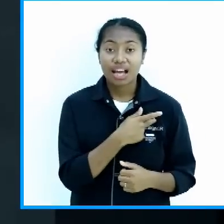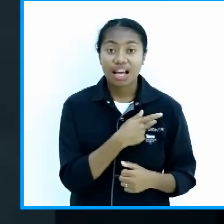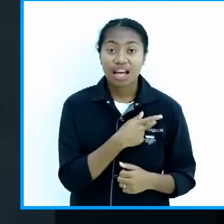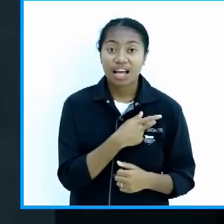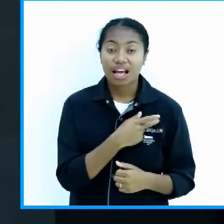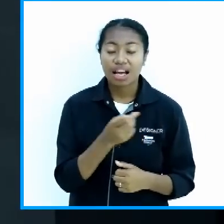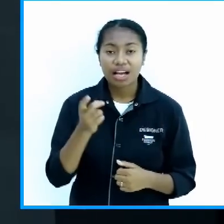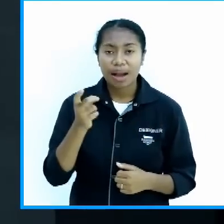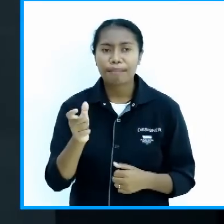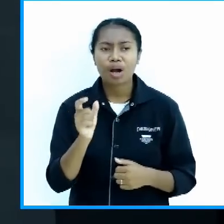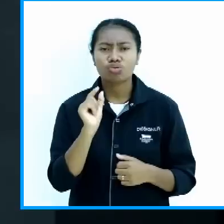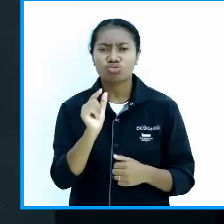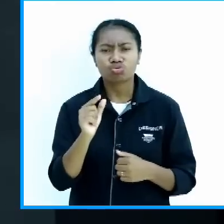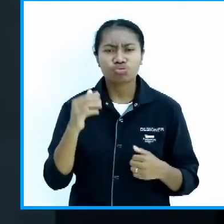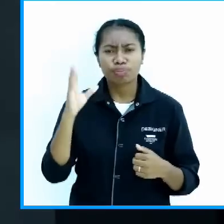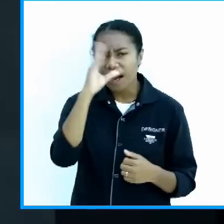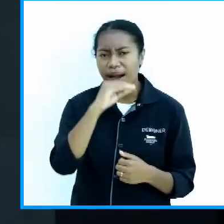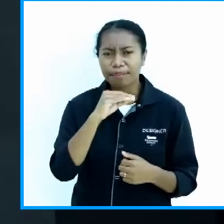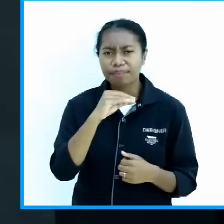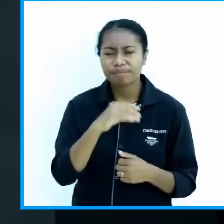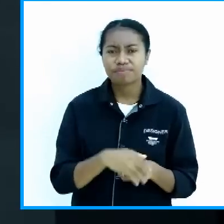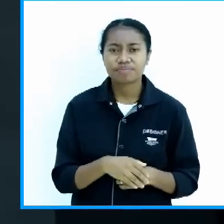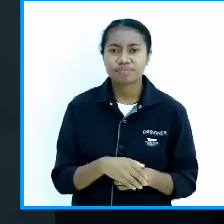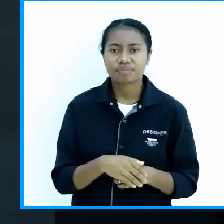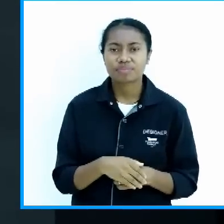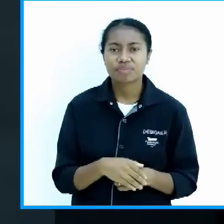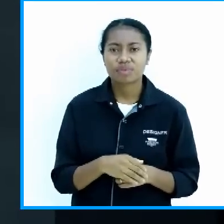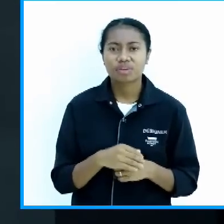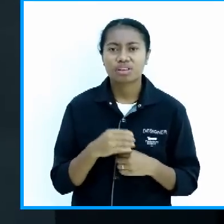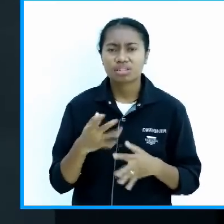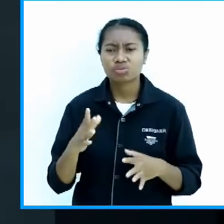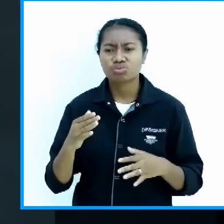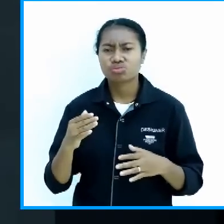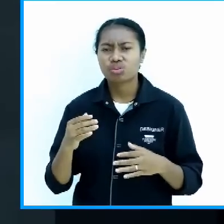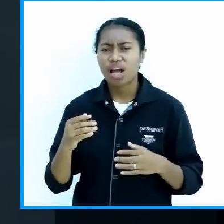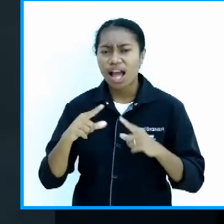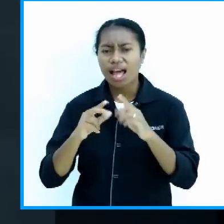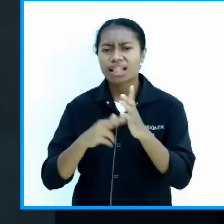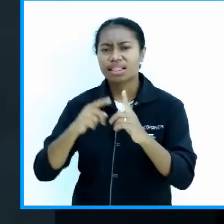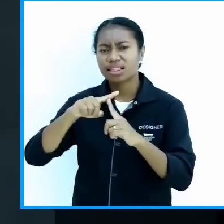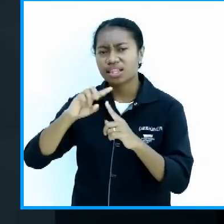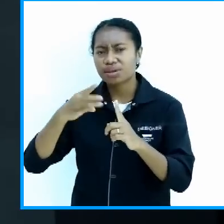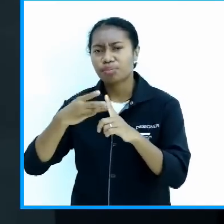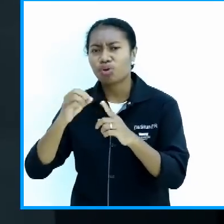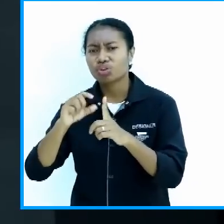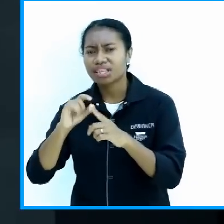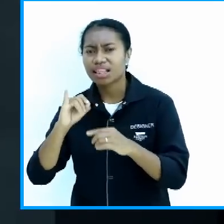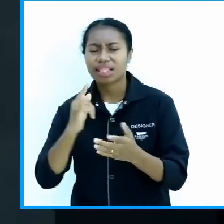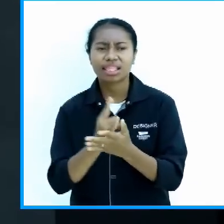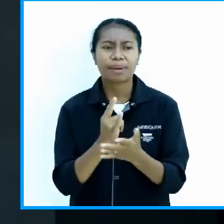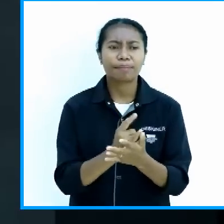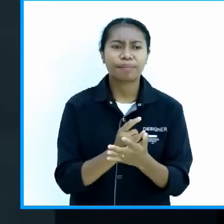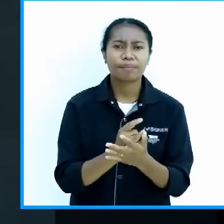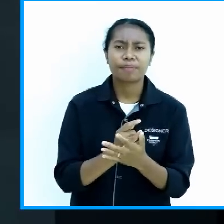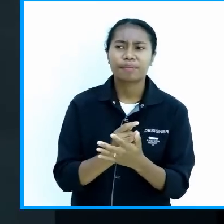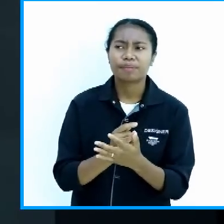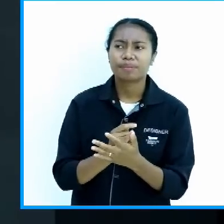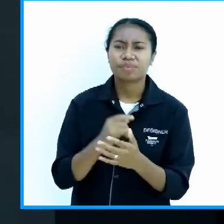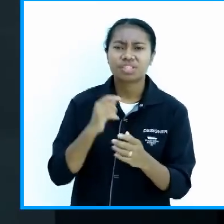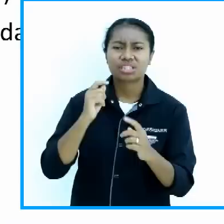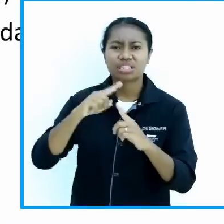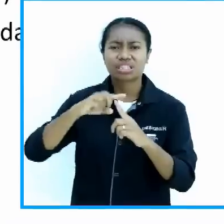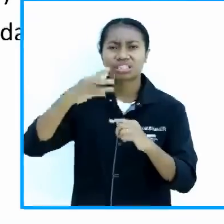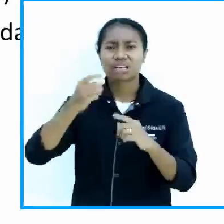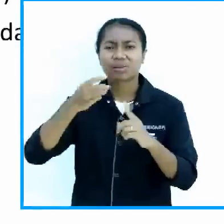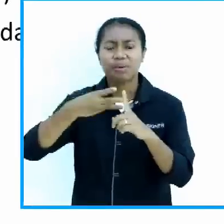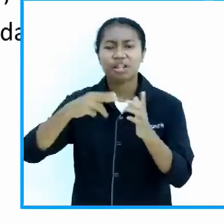untuk menangnya. Meskipun gampang menang, nanti kita punya antibodi tetap terbentuk. Itu jenis yang pertama. Jadi vaksinnya dilemahkan. Lalu ada yang